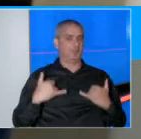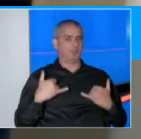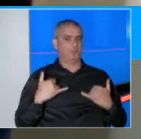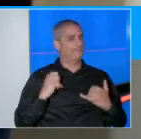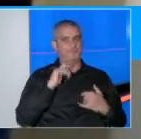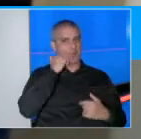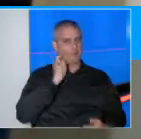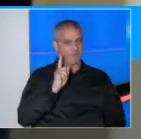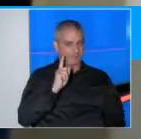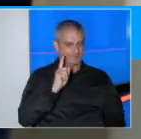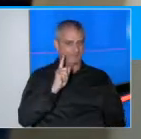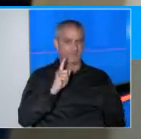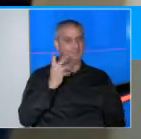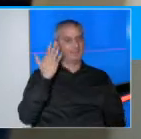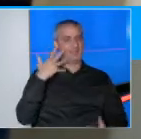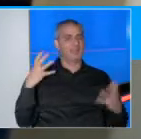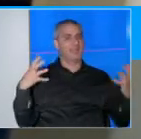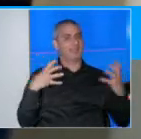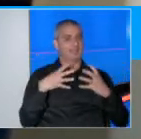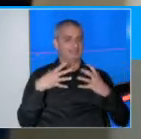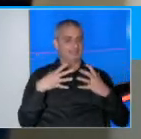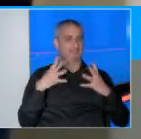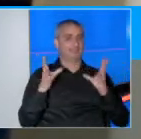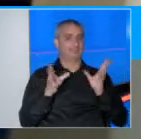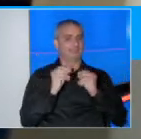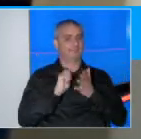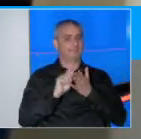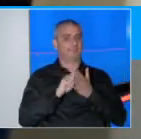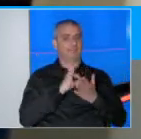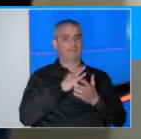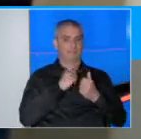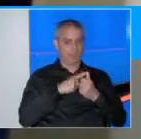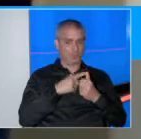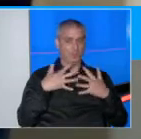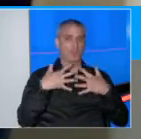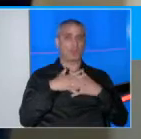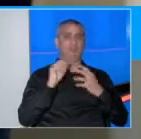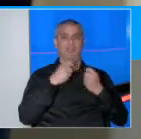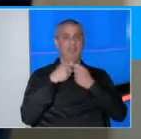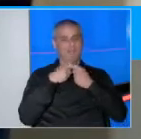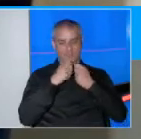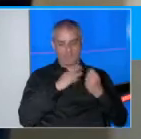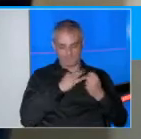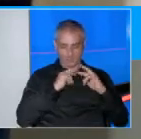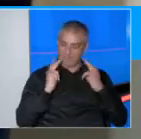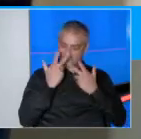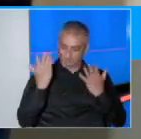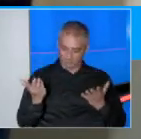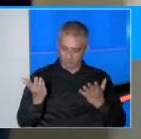ולא מחר. היה כנס ביחד עם משרד הבריאות, קואליציה של ארגוני בריאות